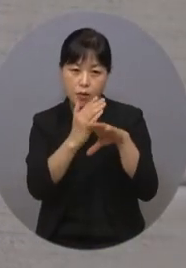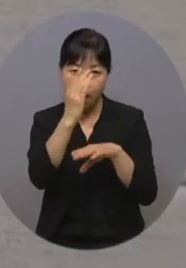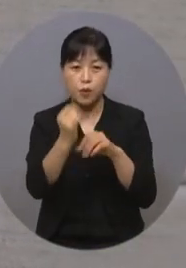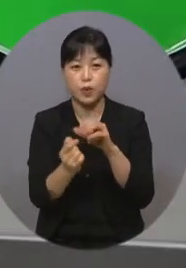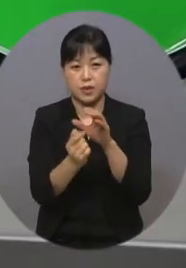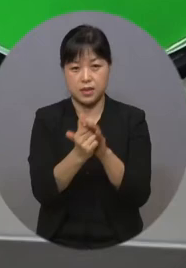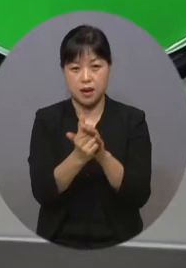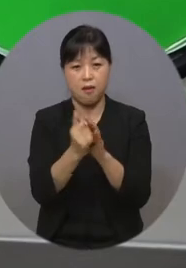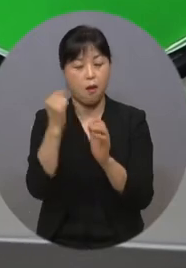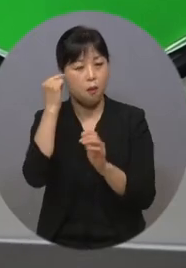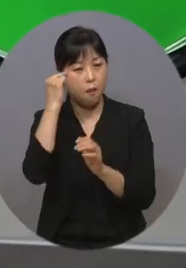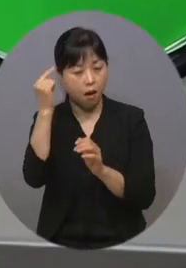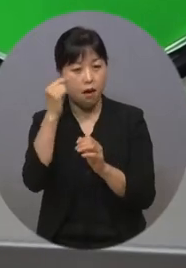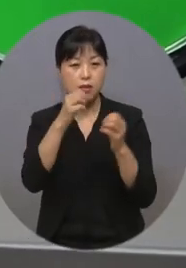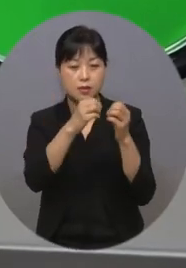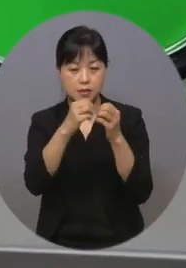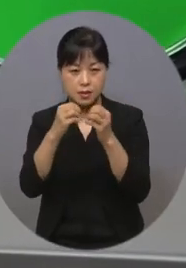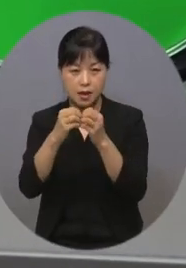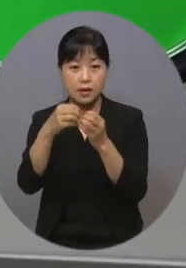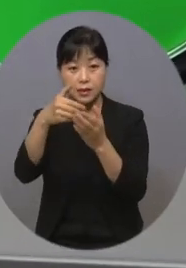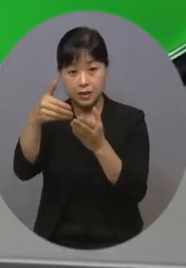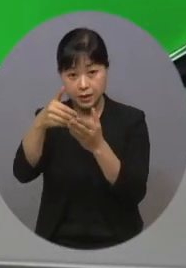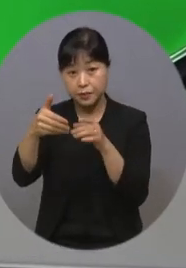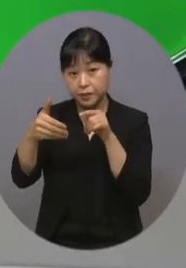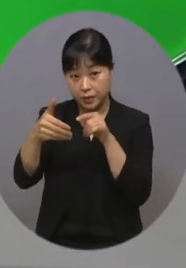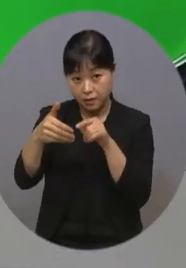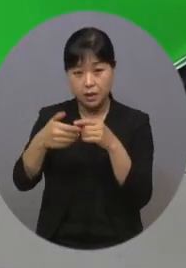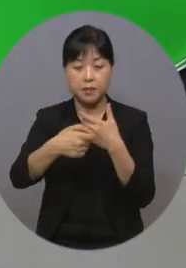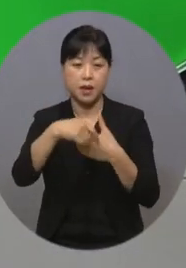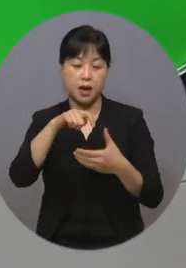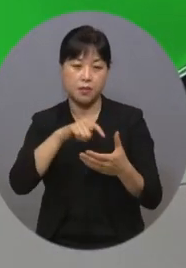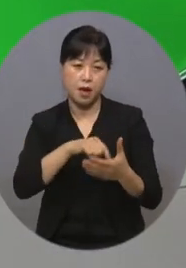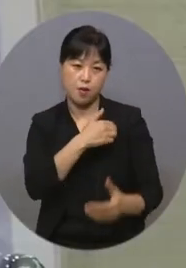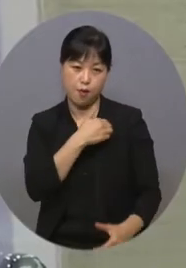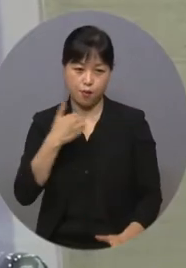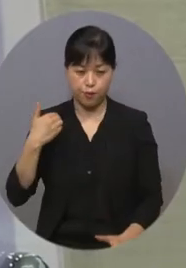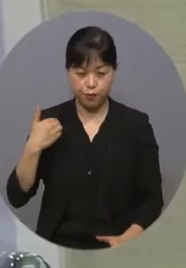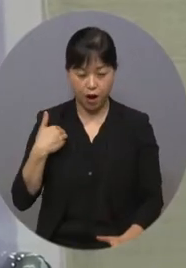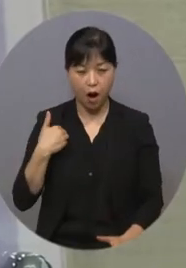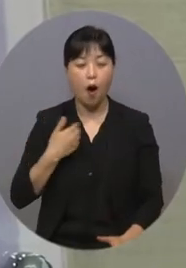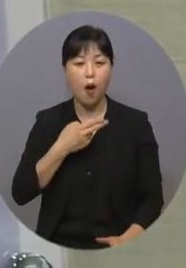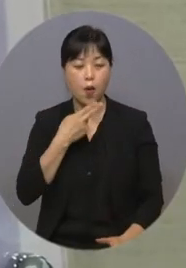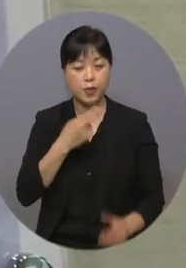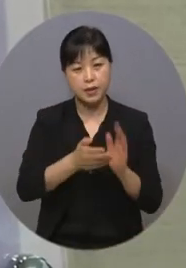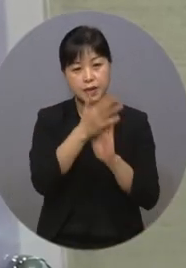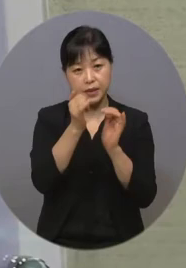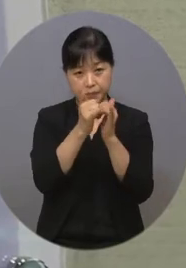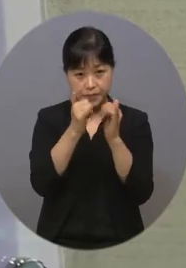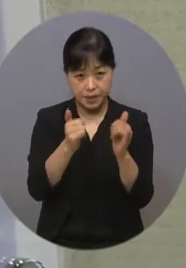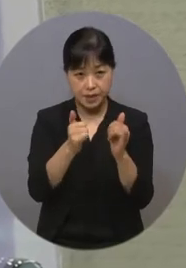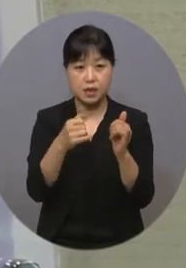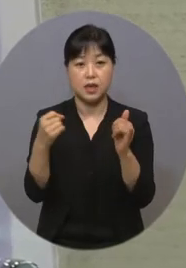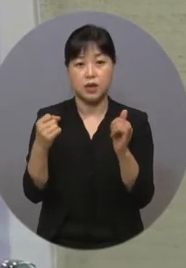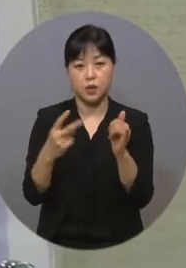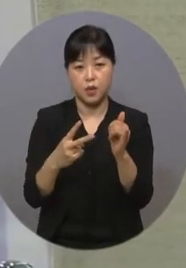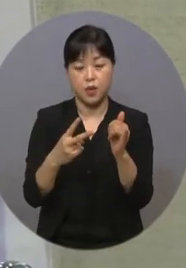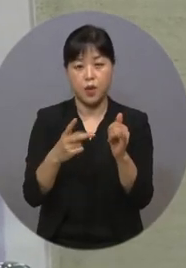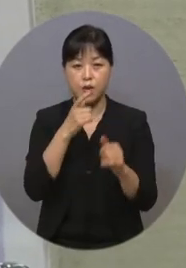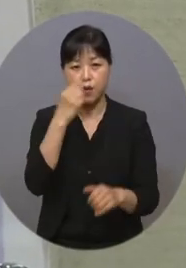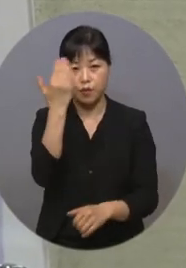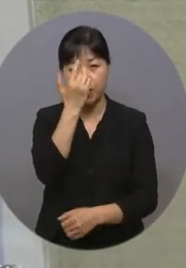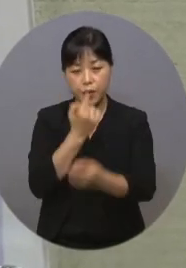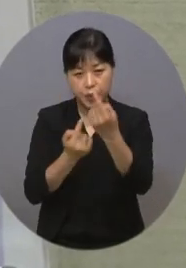독특하고 창조적인 글과 그림은 마음의 여유를 갖지 못한 시민과 여수를